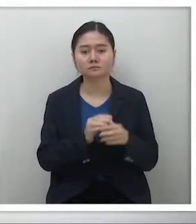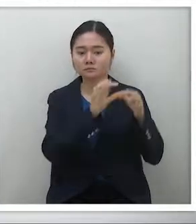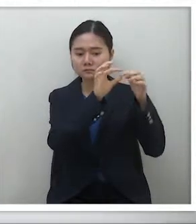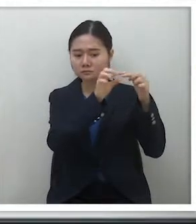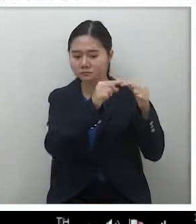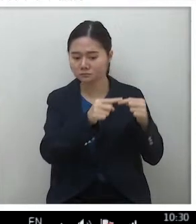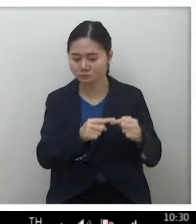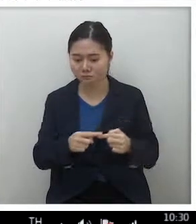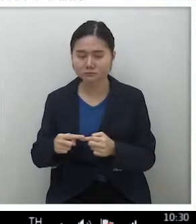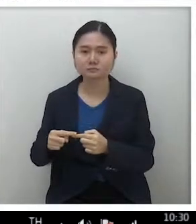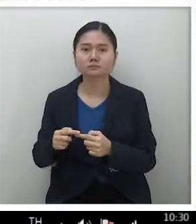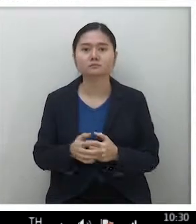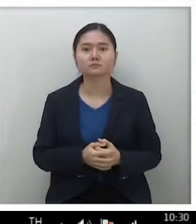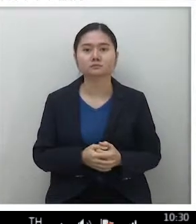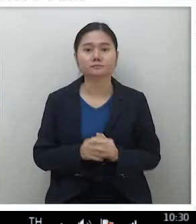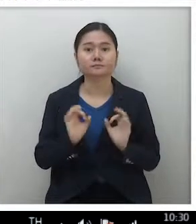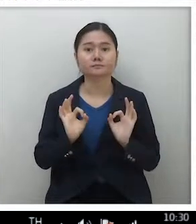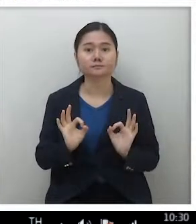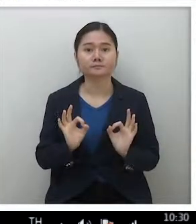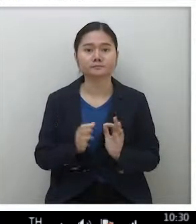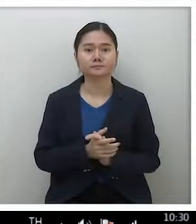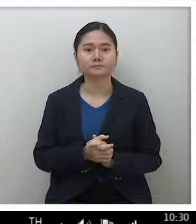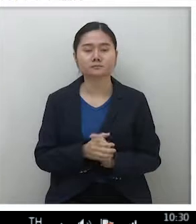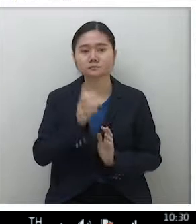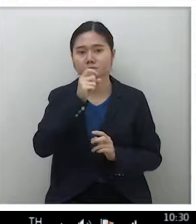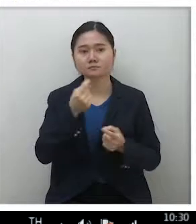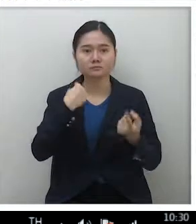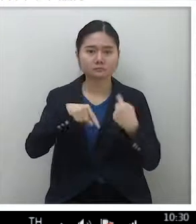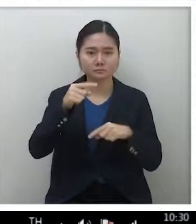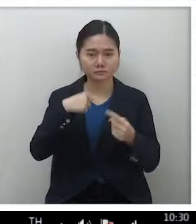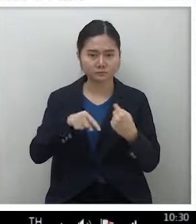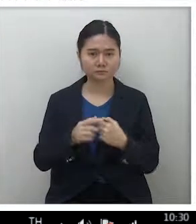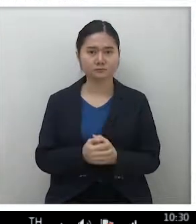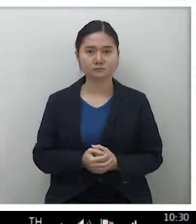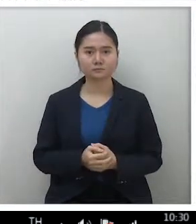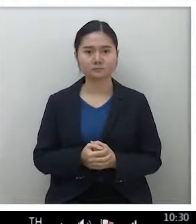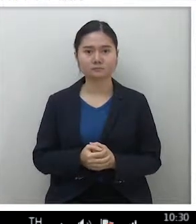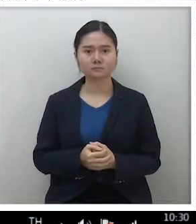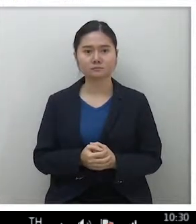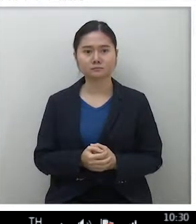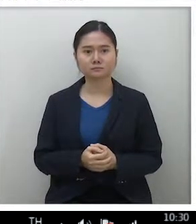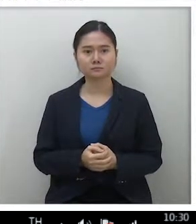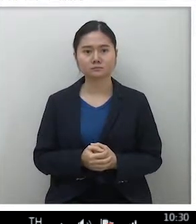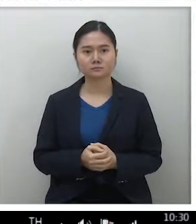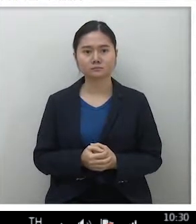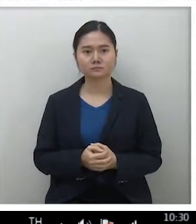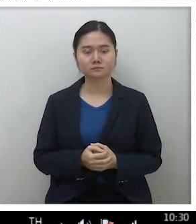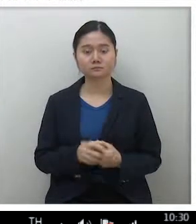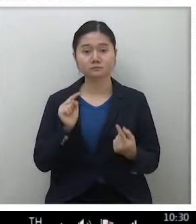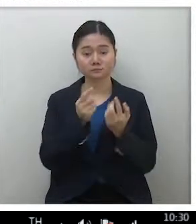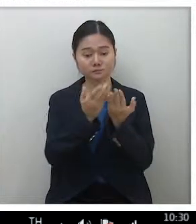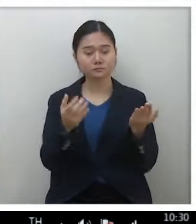อยู่นะครับโอเคกูจะลองขยับดูนะครับที่10เฟร